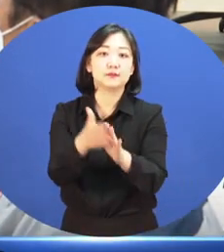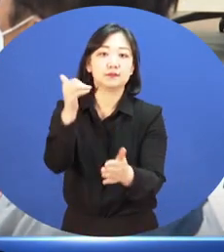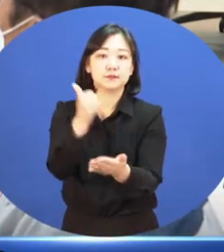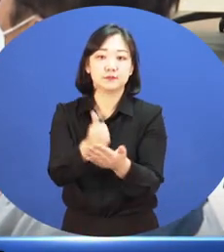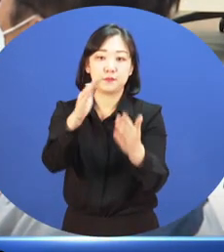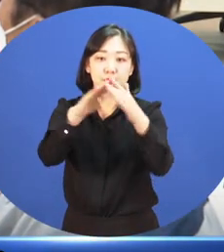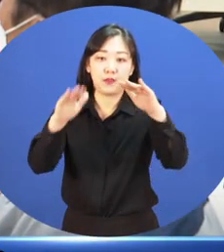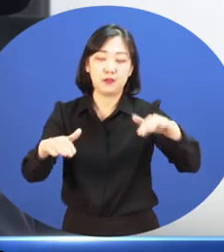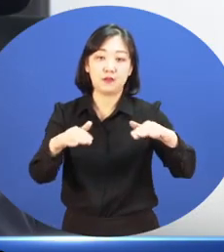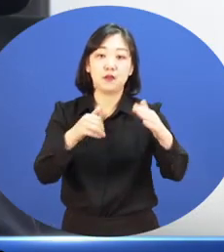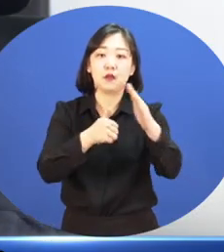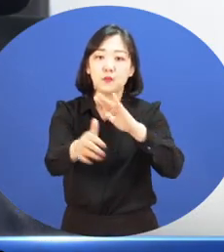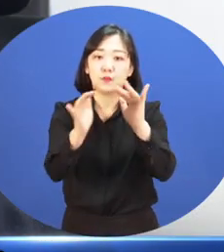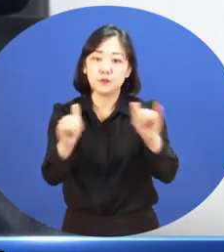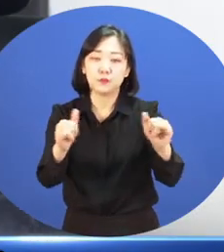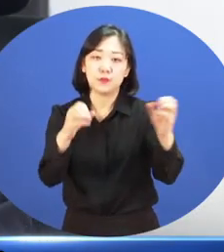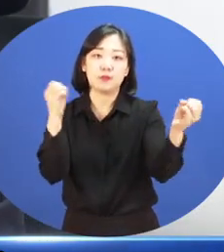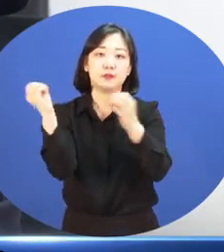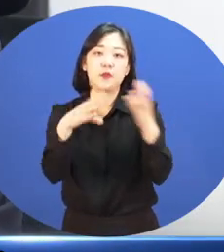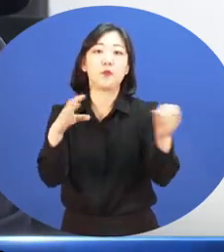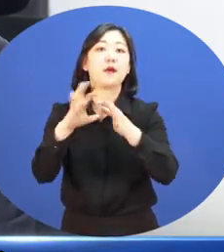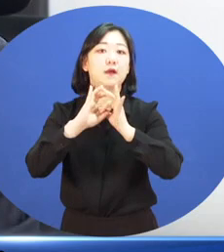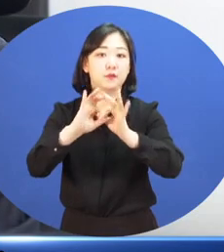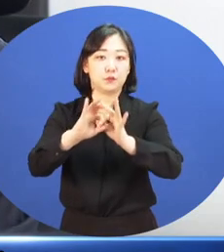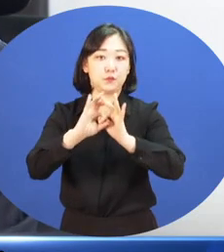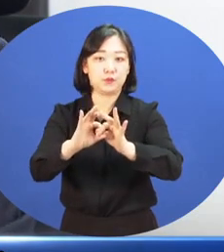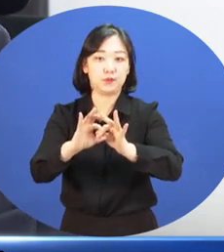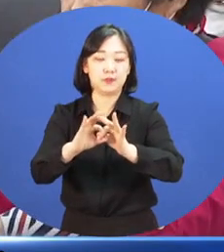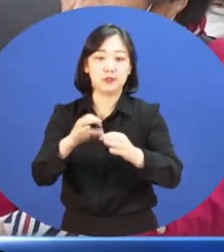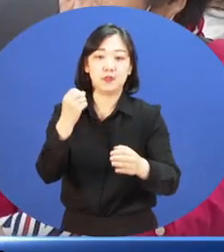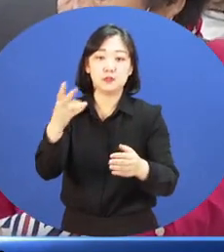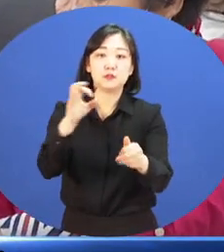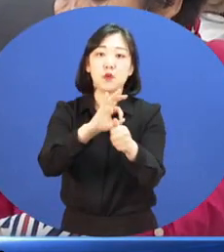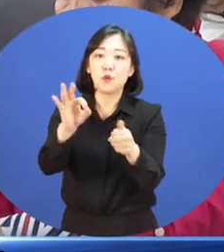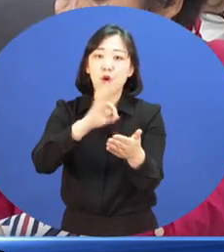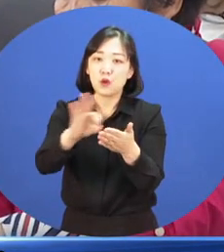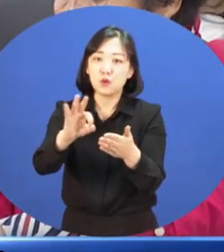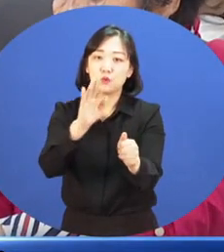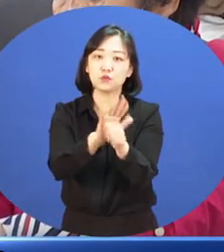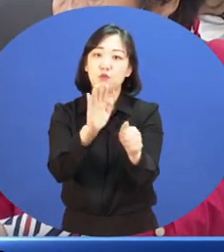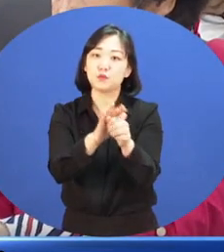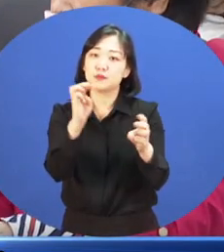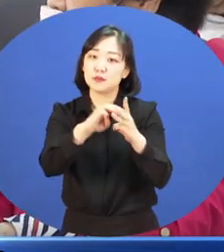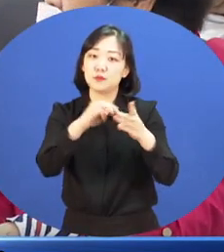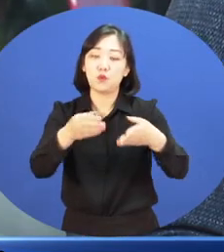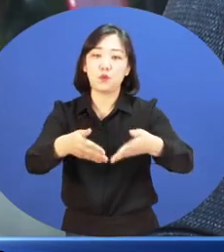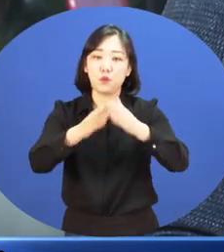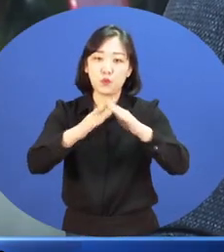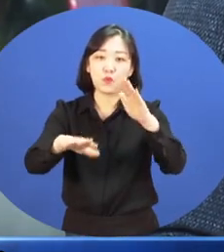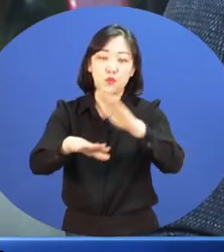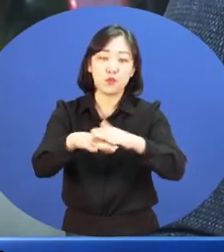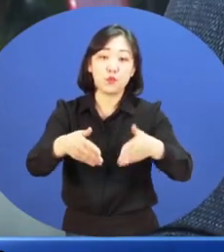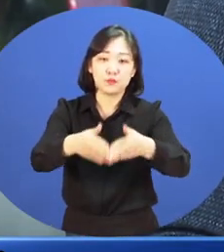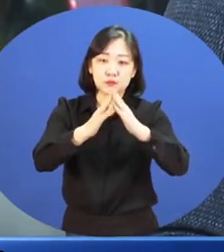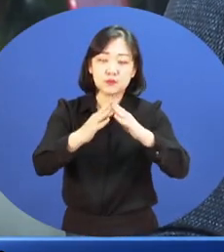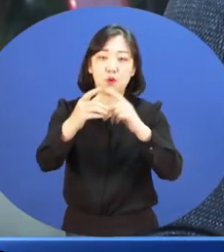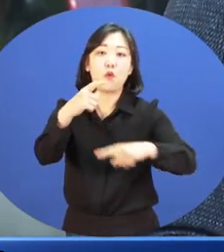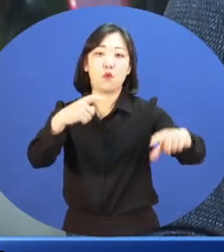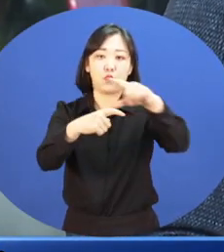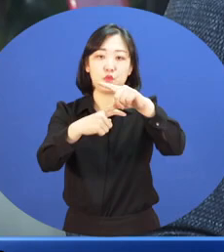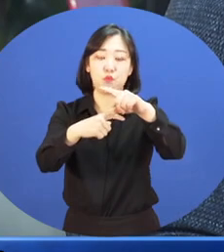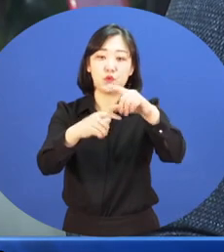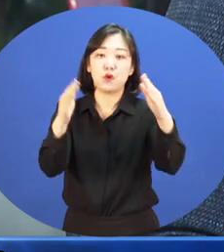안동구 시장은 마을 지도자들과 격의 없는 대화를 통해 재활용 도움센터 건립과 농업 기반 시설